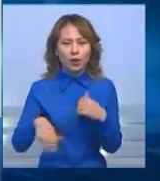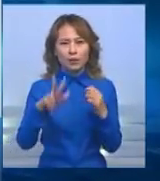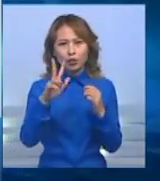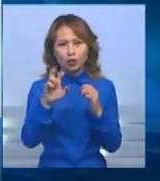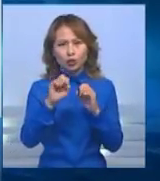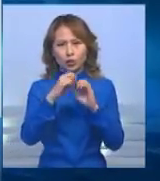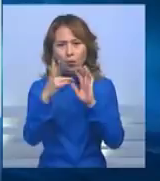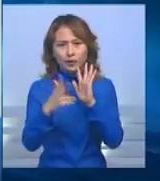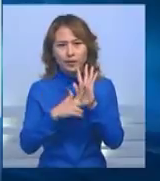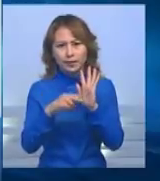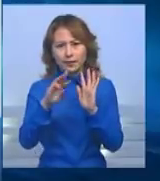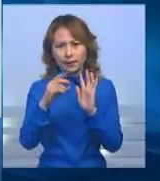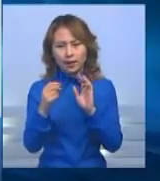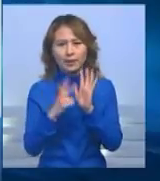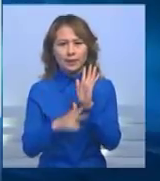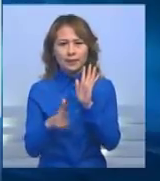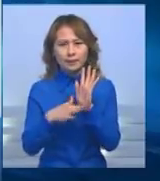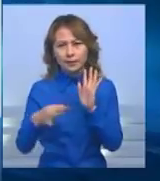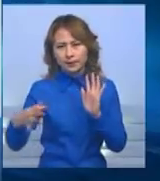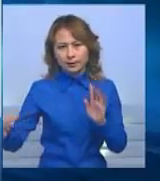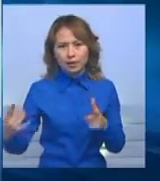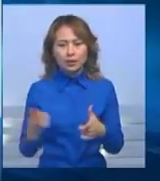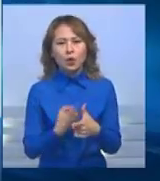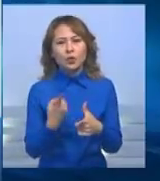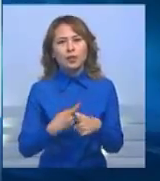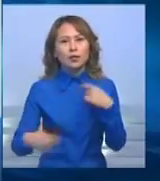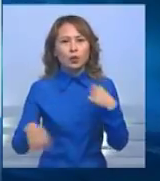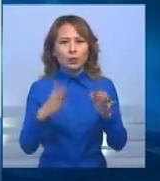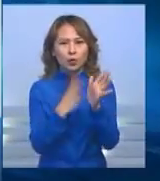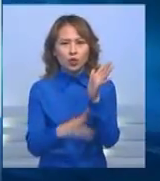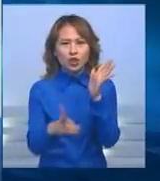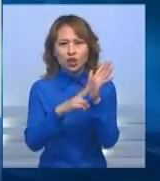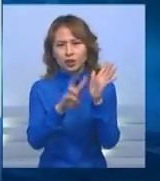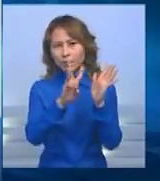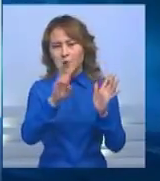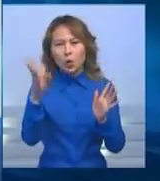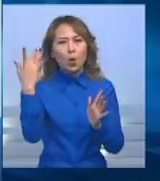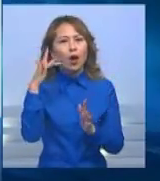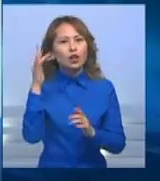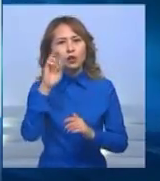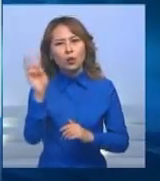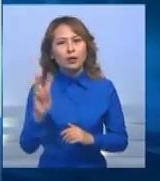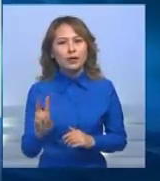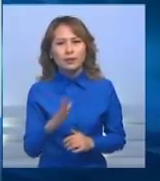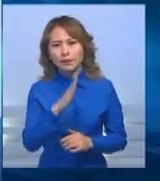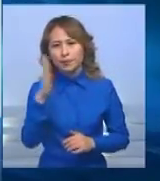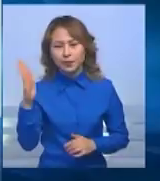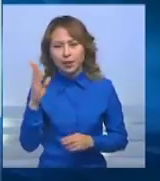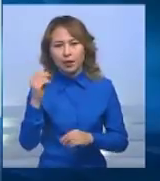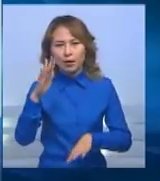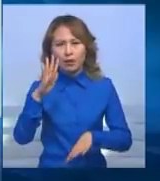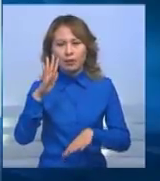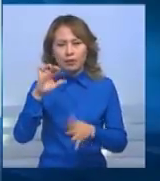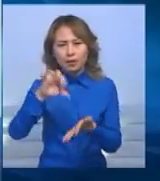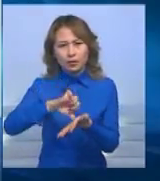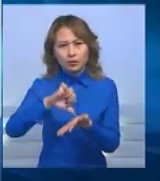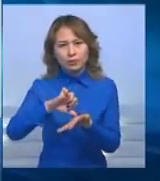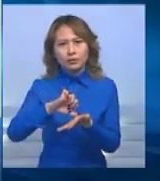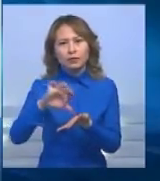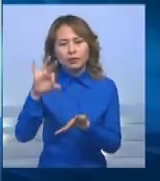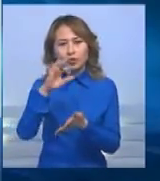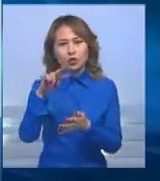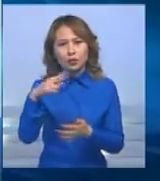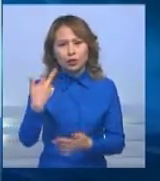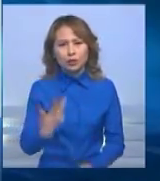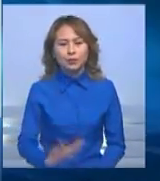орташа бағамы 318 теңге 80 тиын. Сауда-саттық көлемі 97 миллион ақш долларынан асты. Оған қаржы